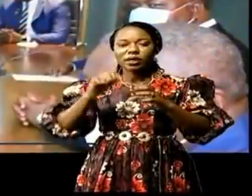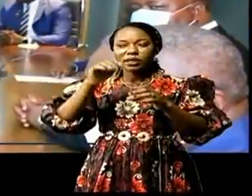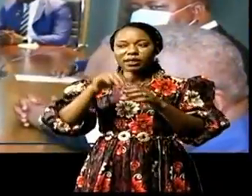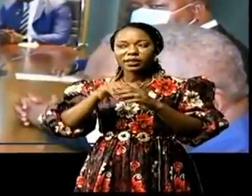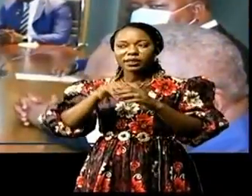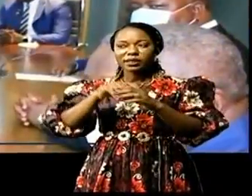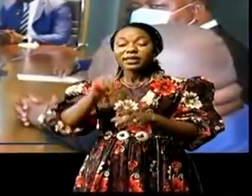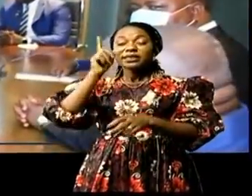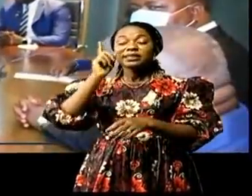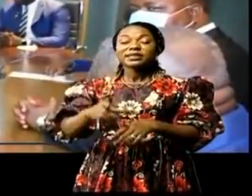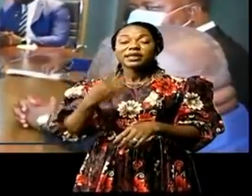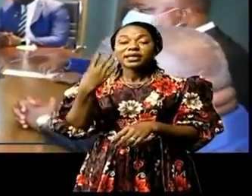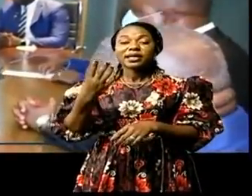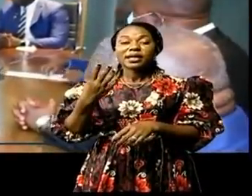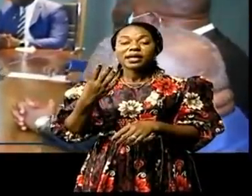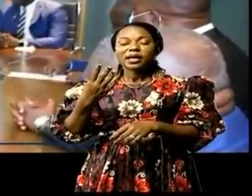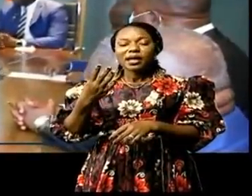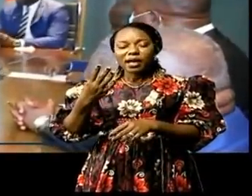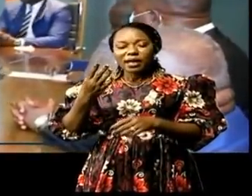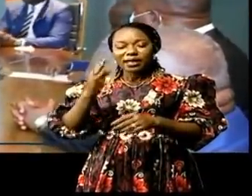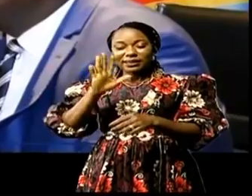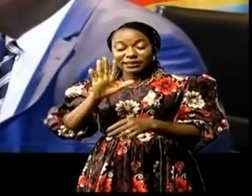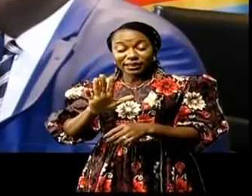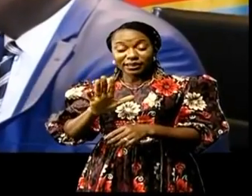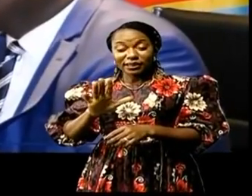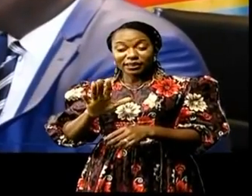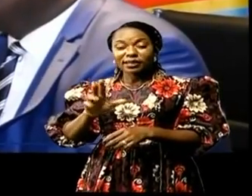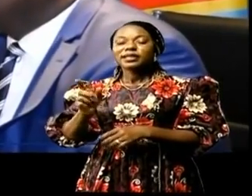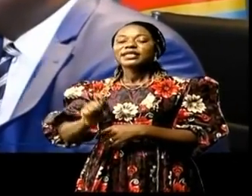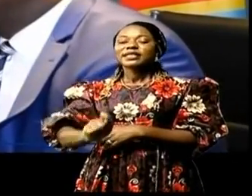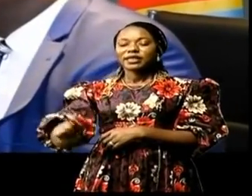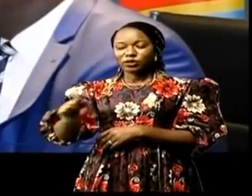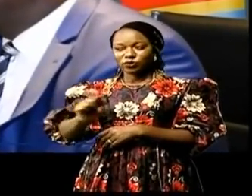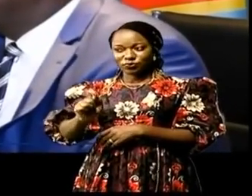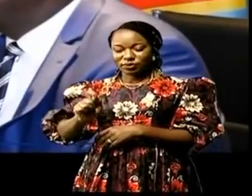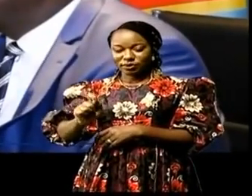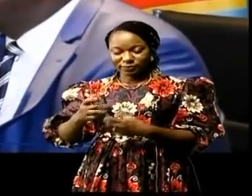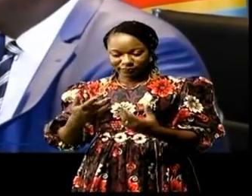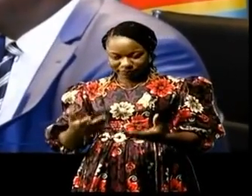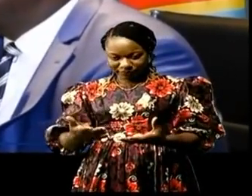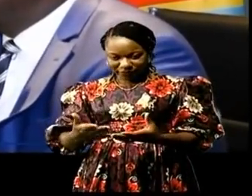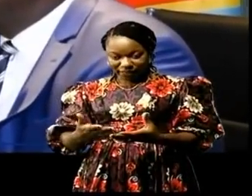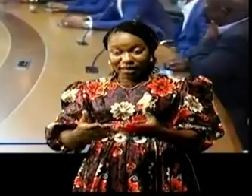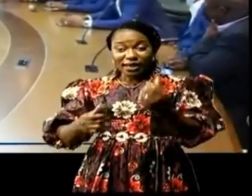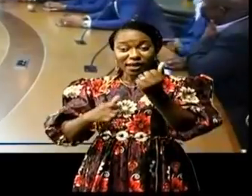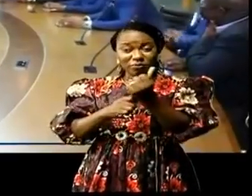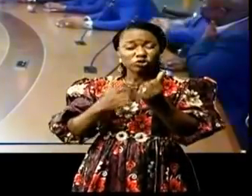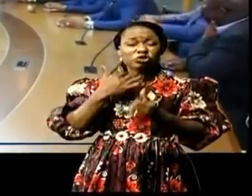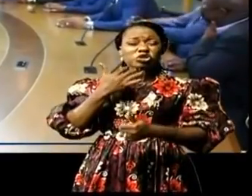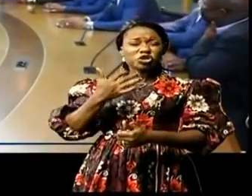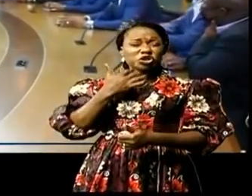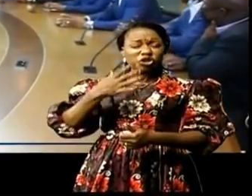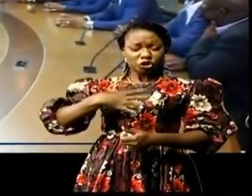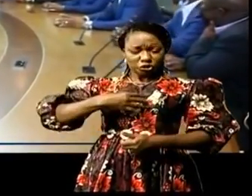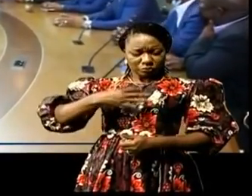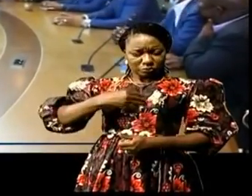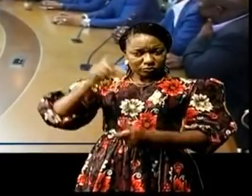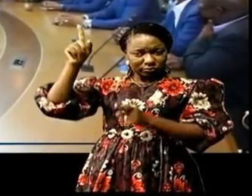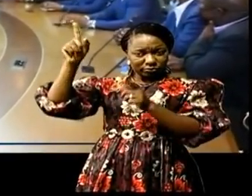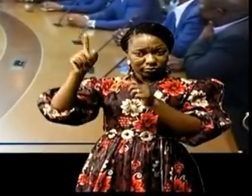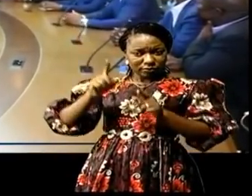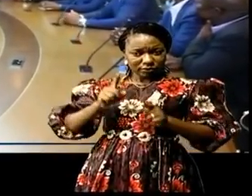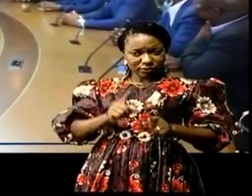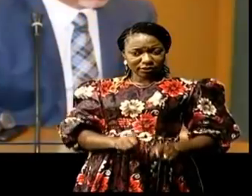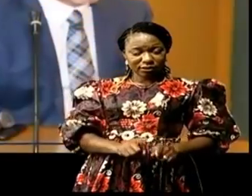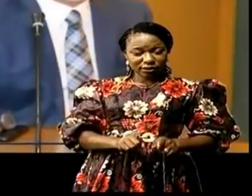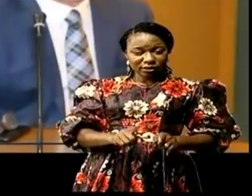à l'horizon. Pour ce faire, les investisseurs américains, arabes et égyptiens du groupe Humber System, spécialisé dans